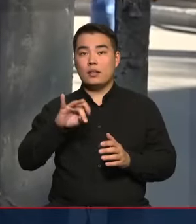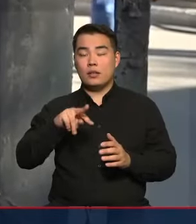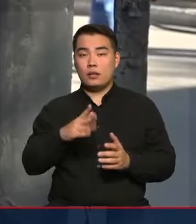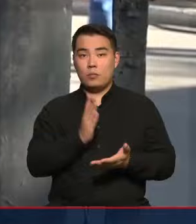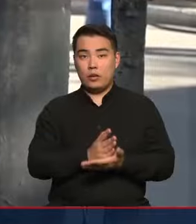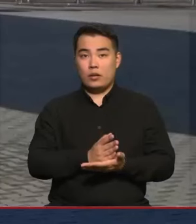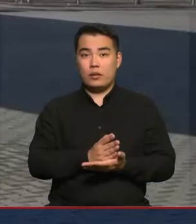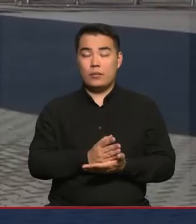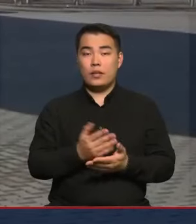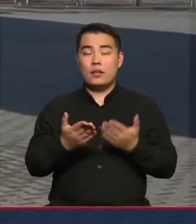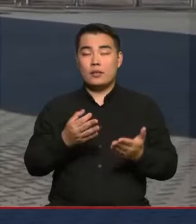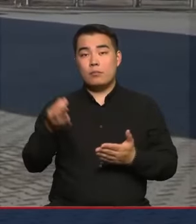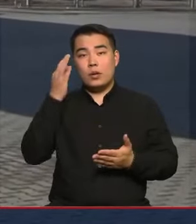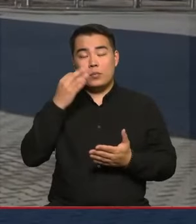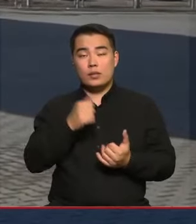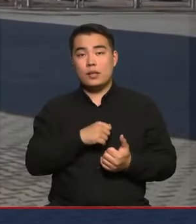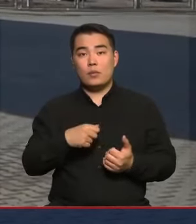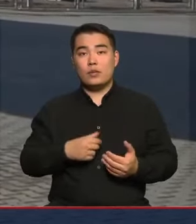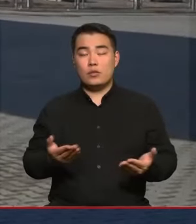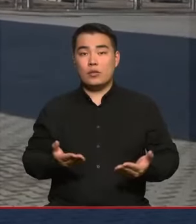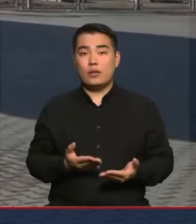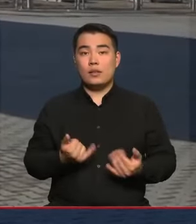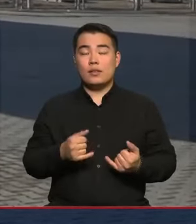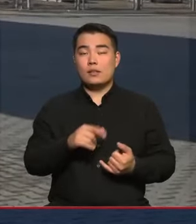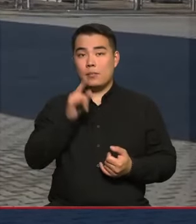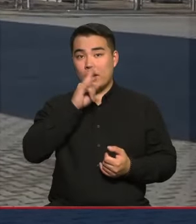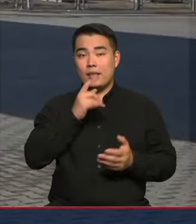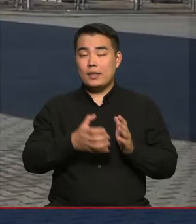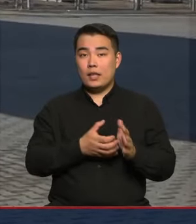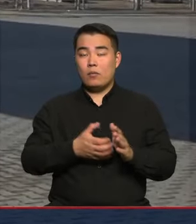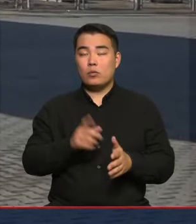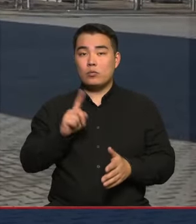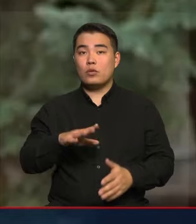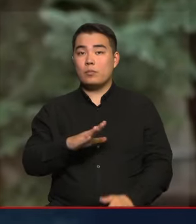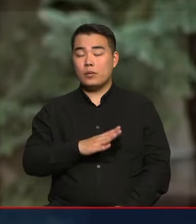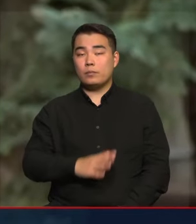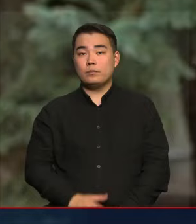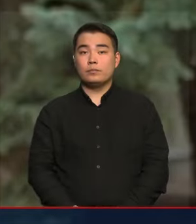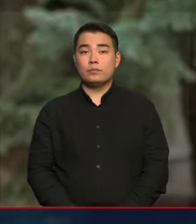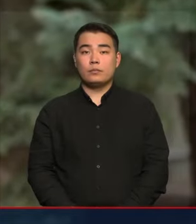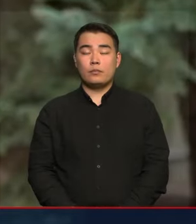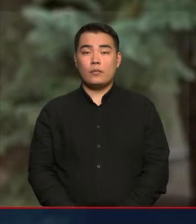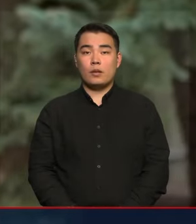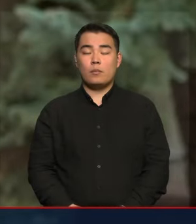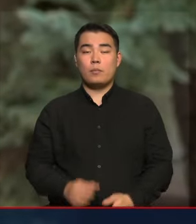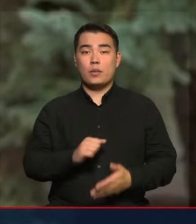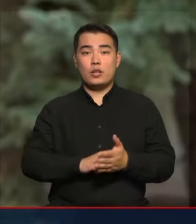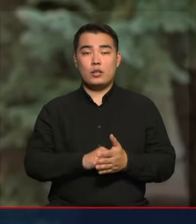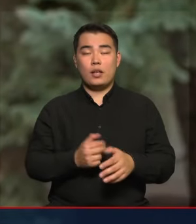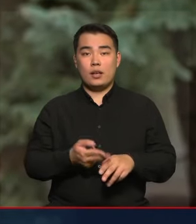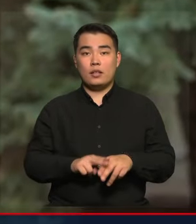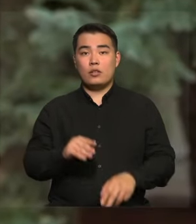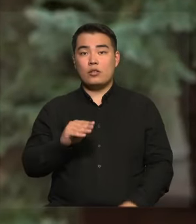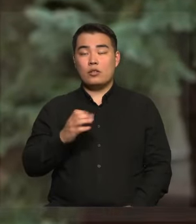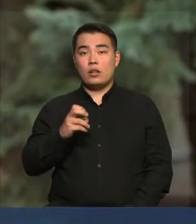бар. Естеріңізге салсақ, өңірде осыған дейін көгілдір отынның тапшылығы болған. Негізгі себебі болып, осы